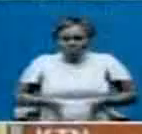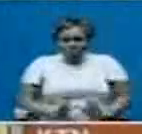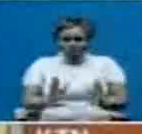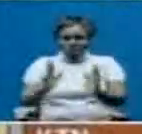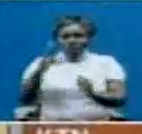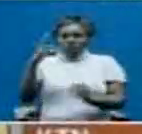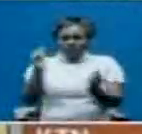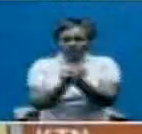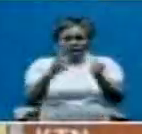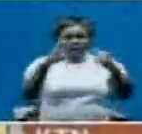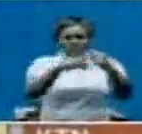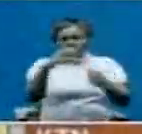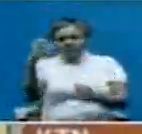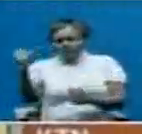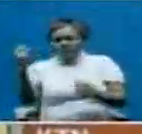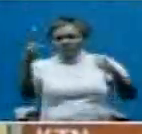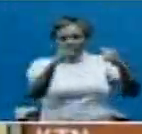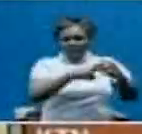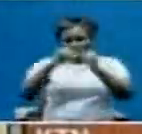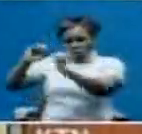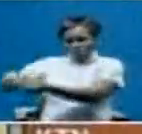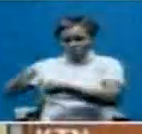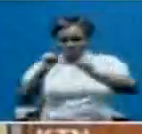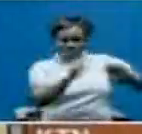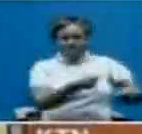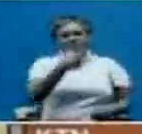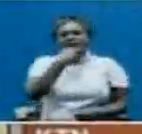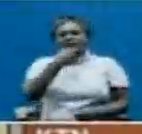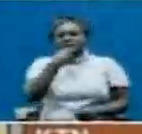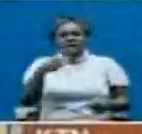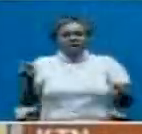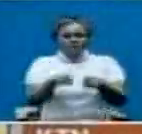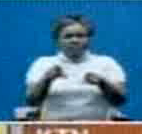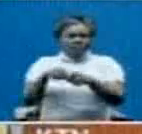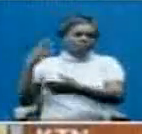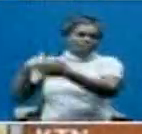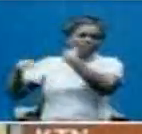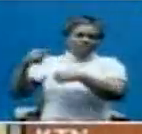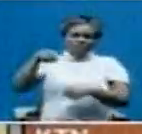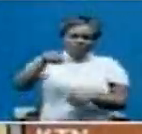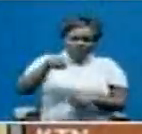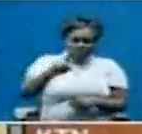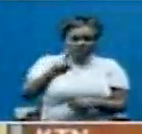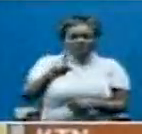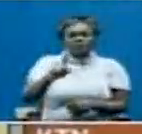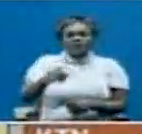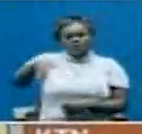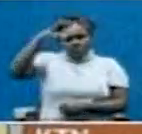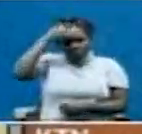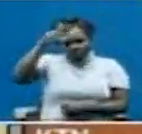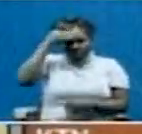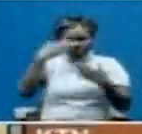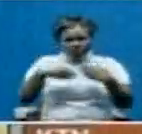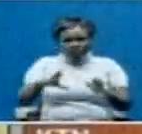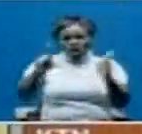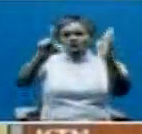wa 1959 wilayani Homa Bay, mkoa wa Nyanza, kama ulivyoitwa hapo zamani. Alikuwa mweledi kimasomo hadi